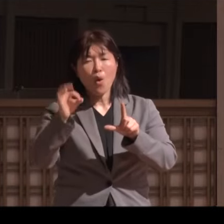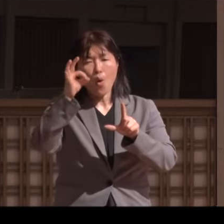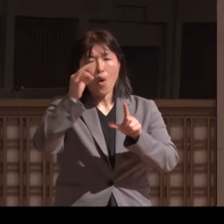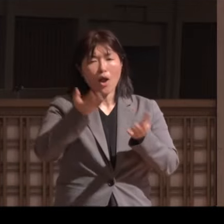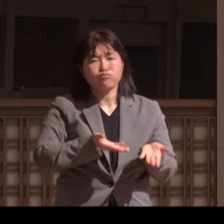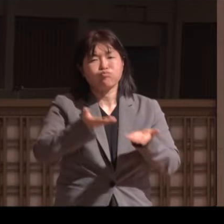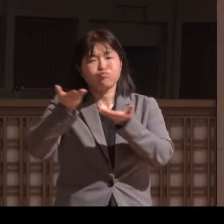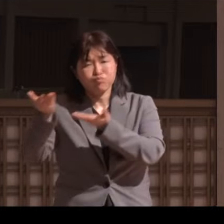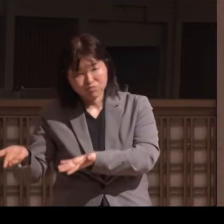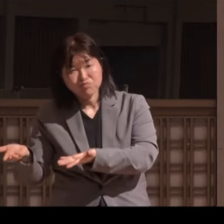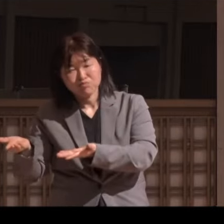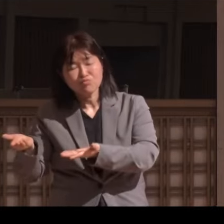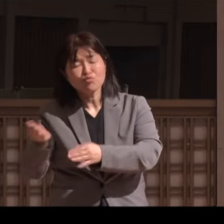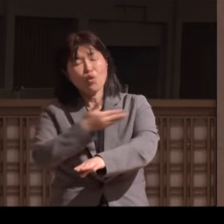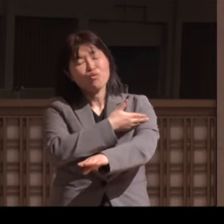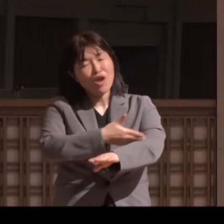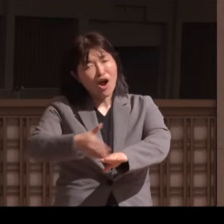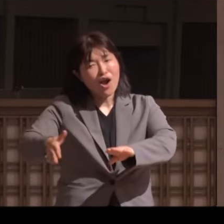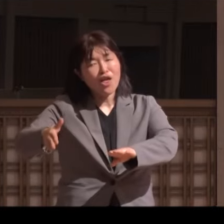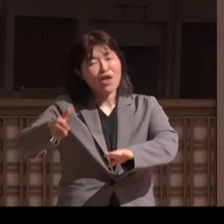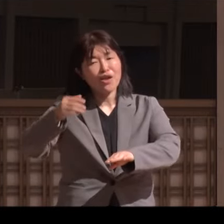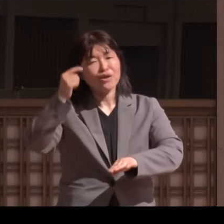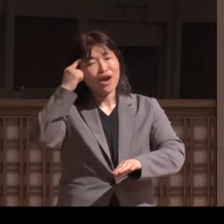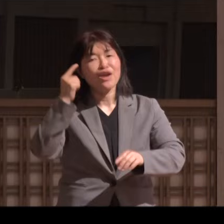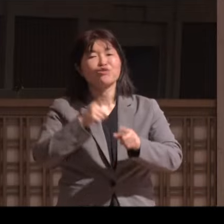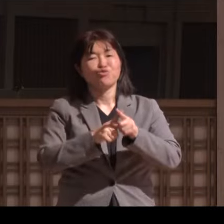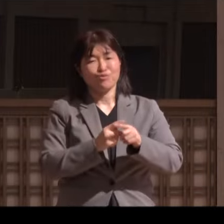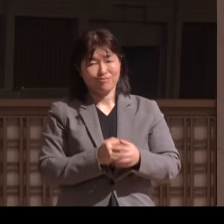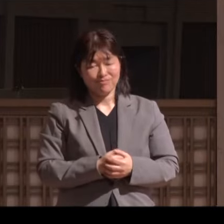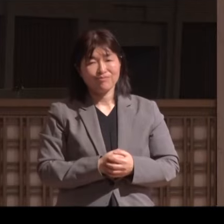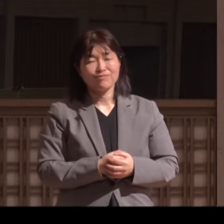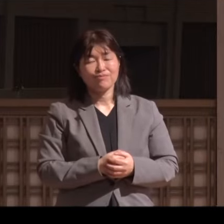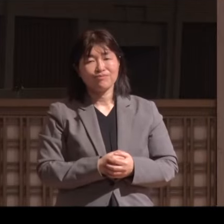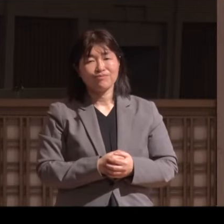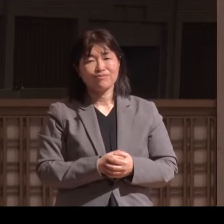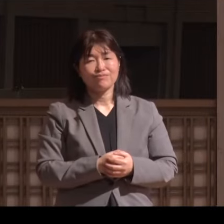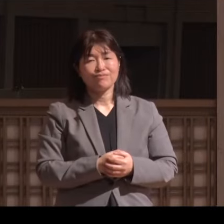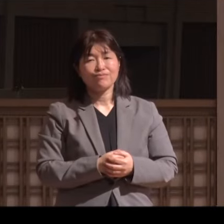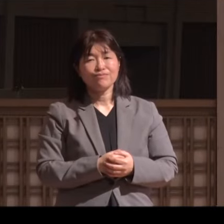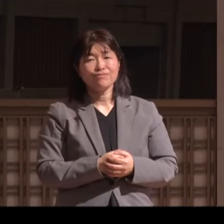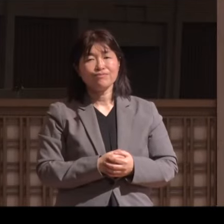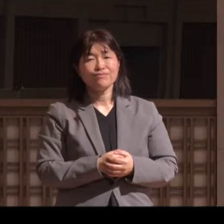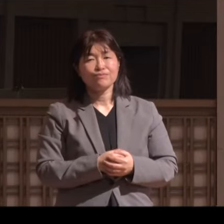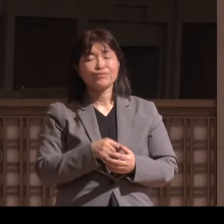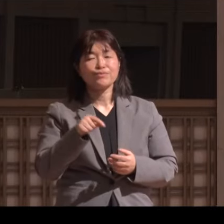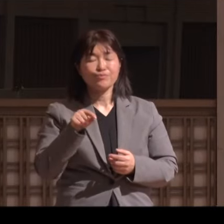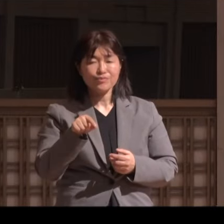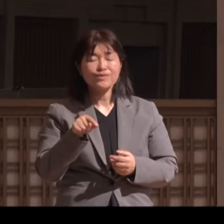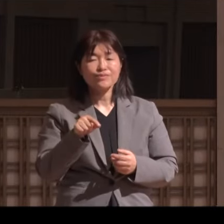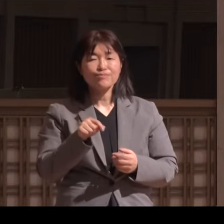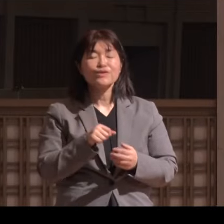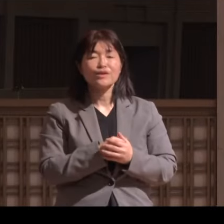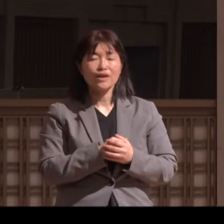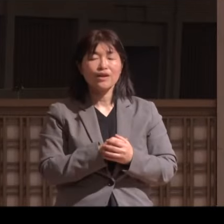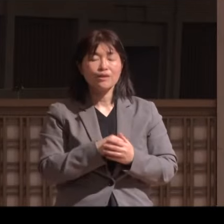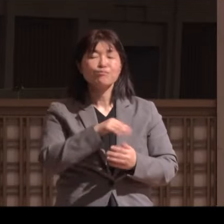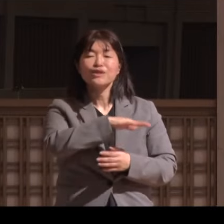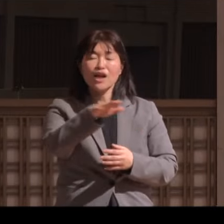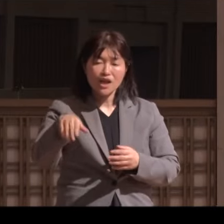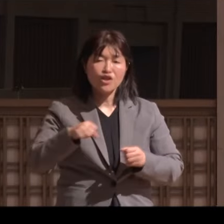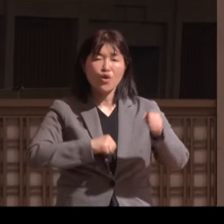金をですね送らせていただいてるとそういった形でいわゆるえ営業というかですねその皆さん